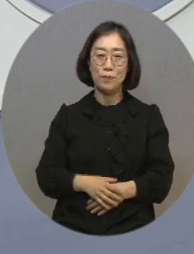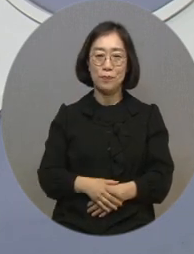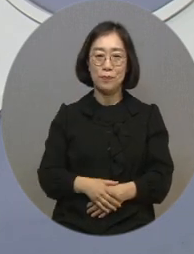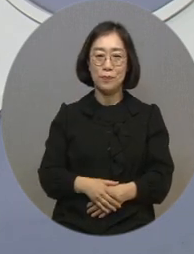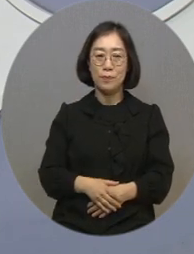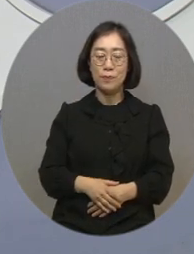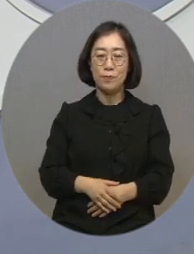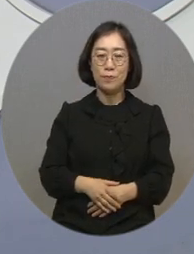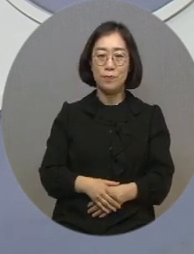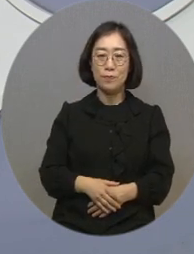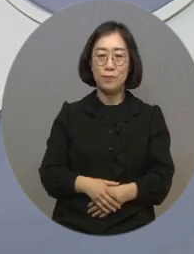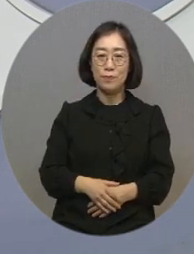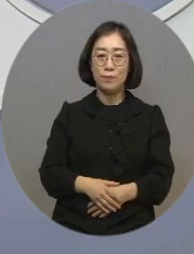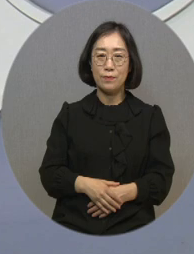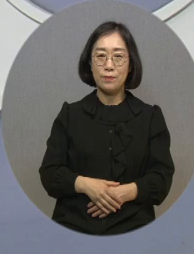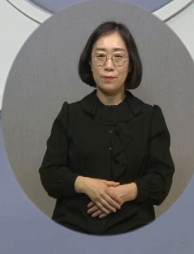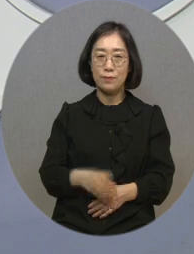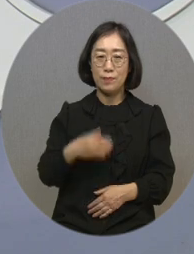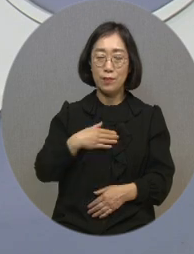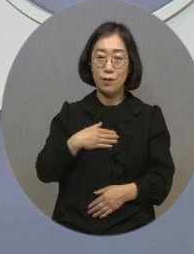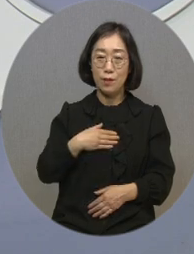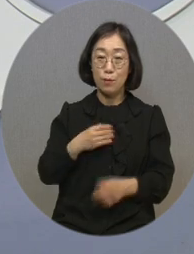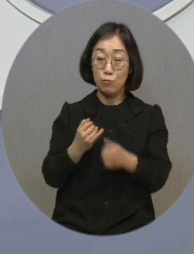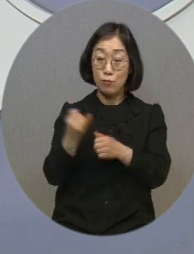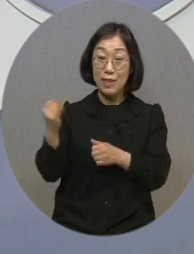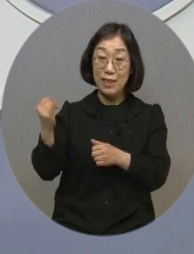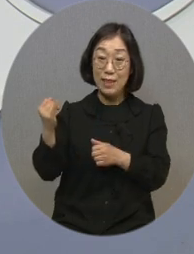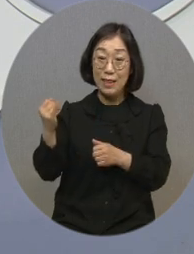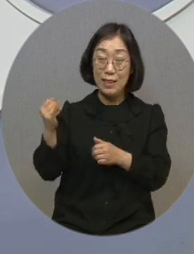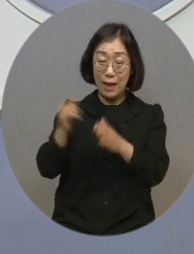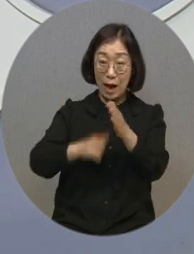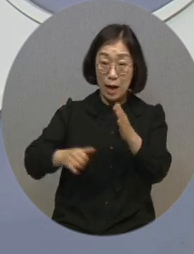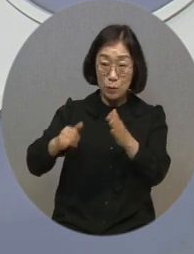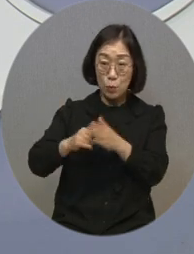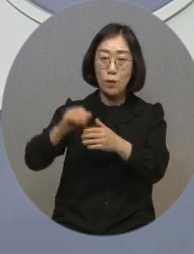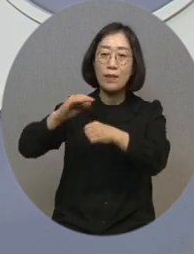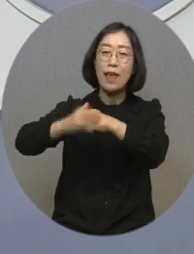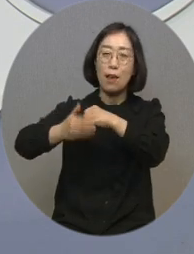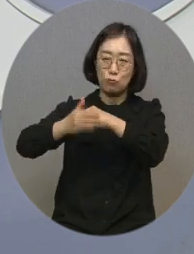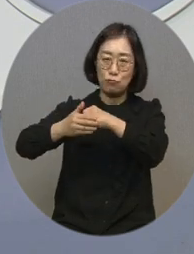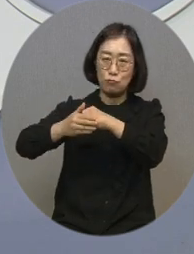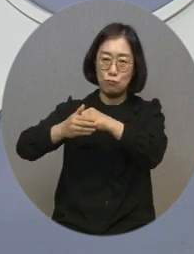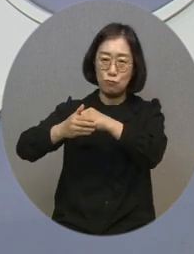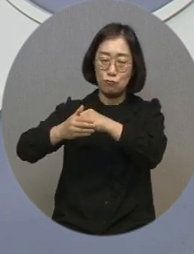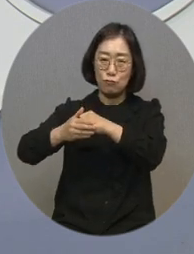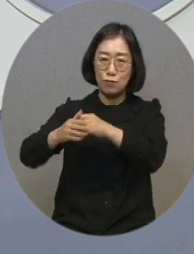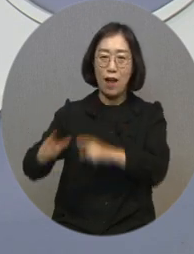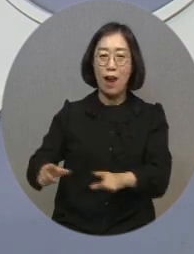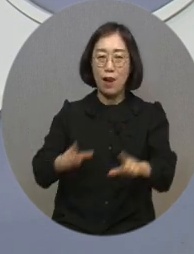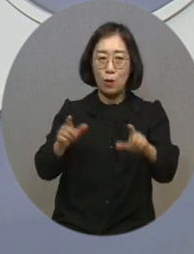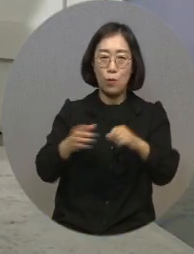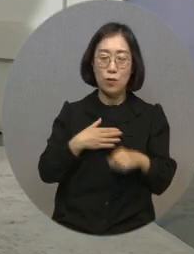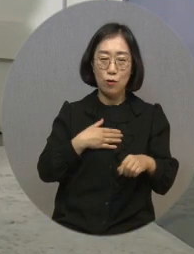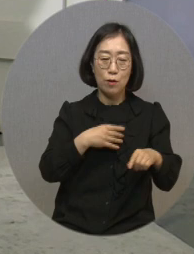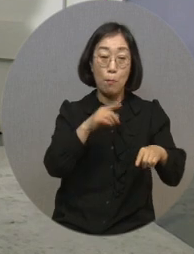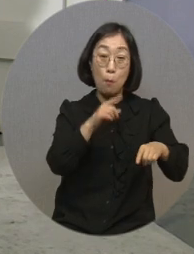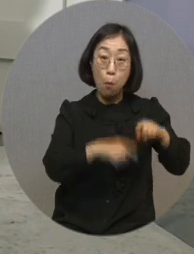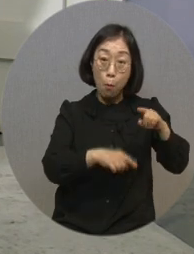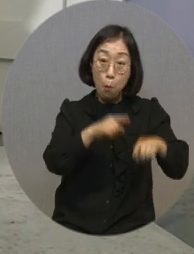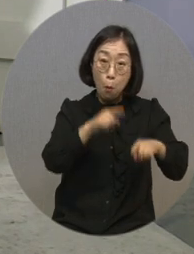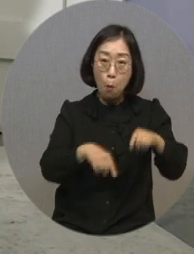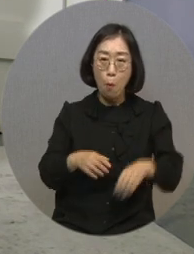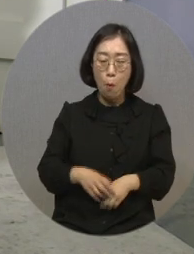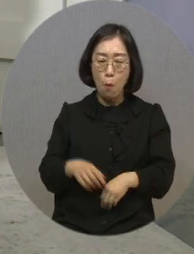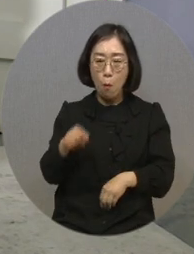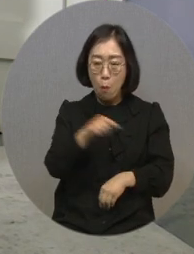그 저희 이제 처가는 대구고 아. 저는 이제 고향이 목포다 보니까는 소위 말하는 동선에